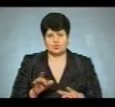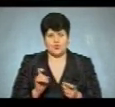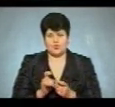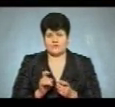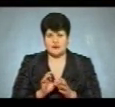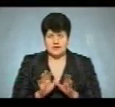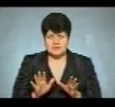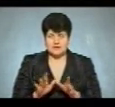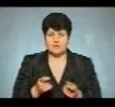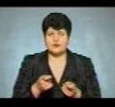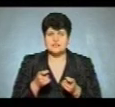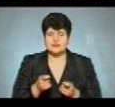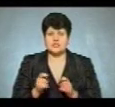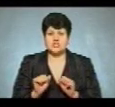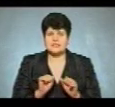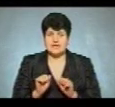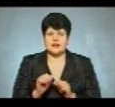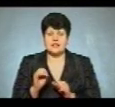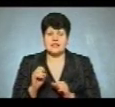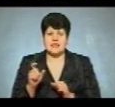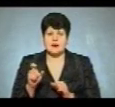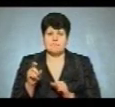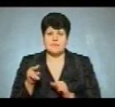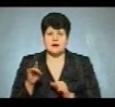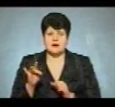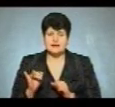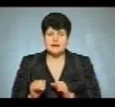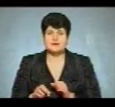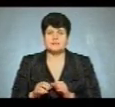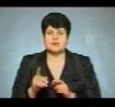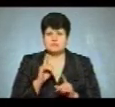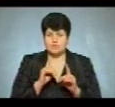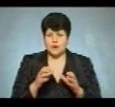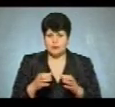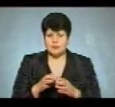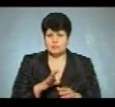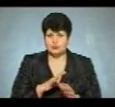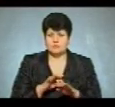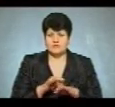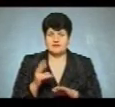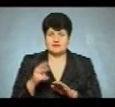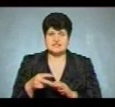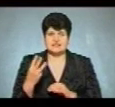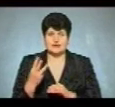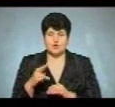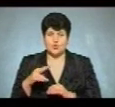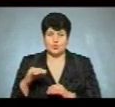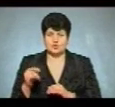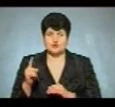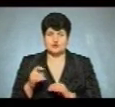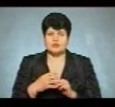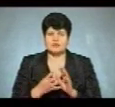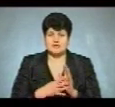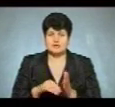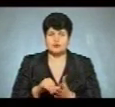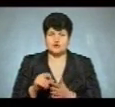За словами завідувача канцелярії єпархії отця Володимира Зубілевича, збори громади були проведені 23 лютого. Із 119